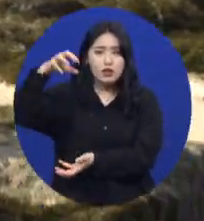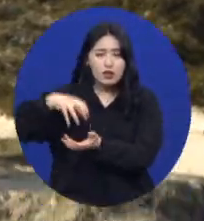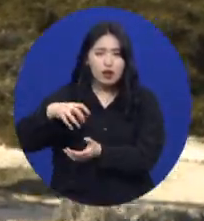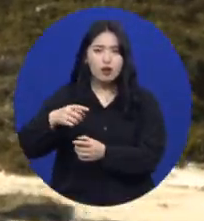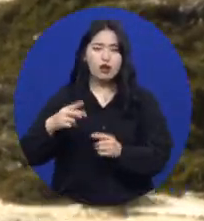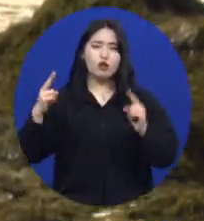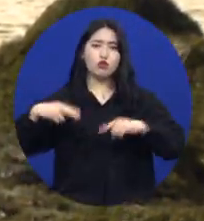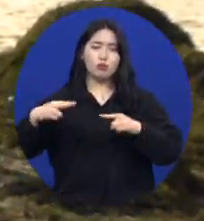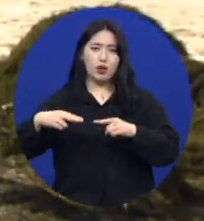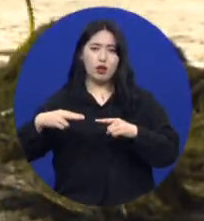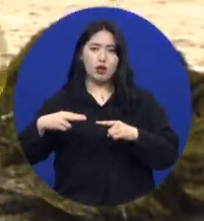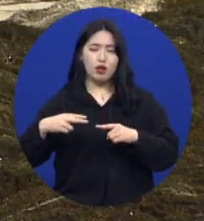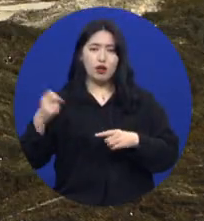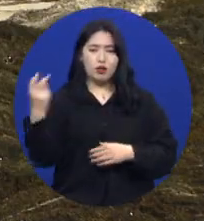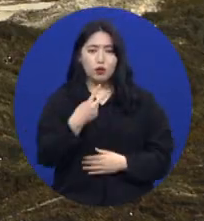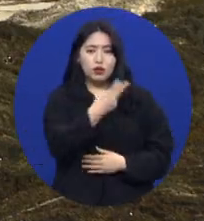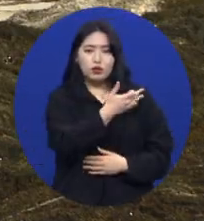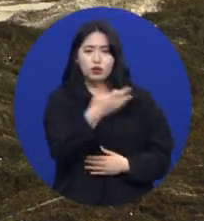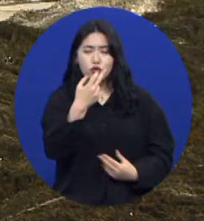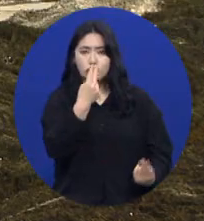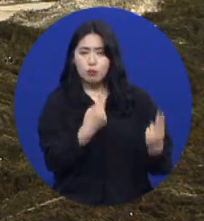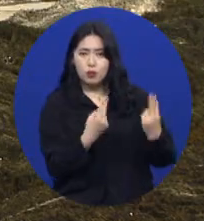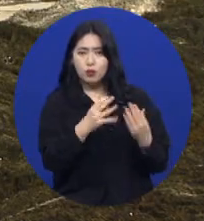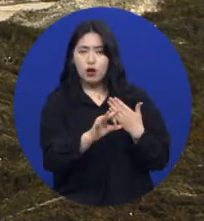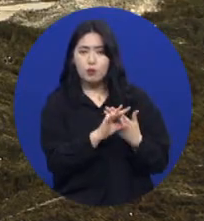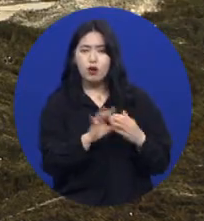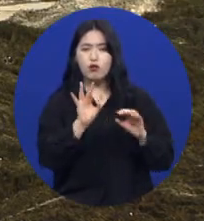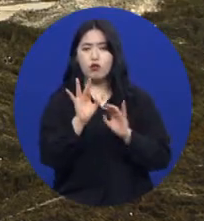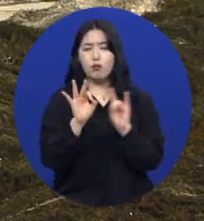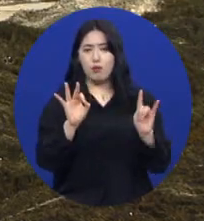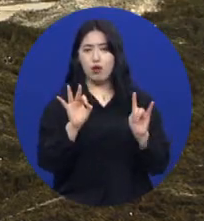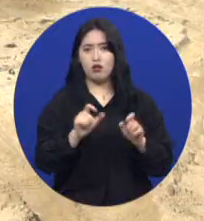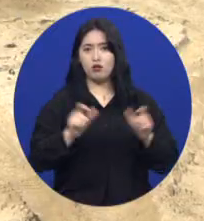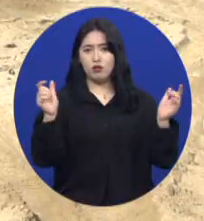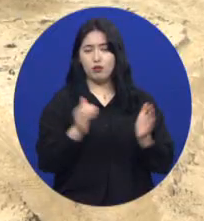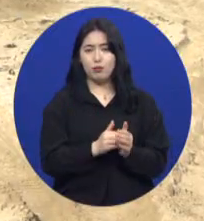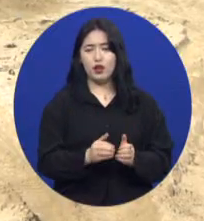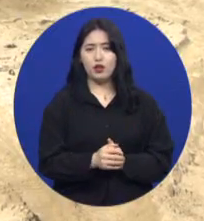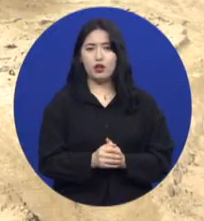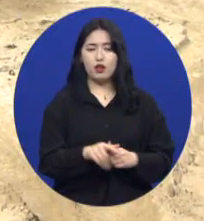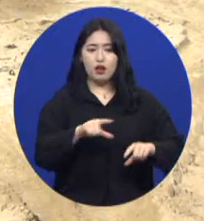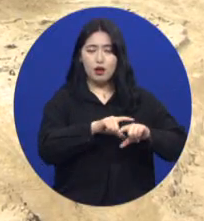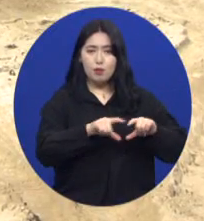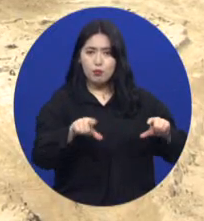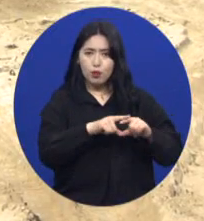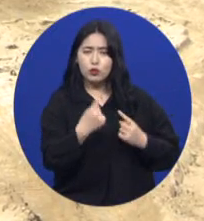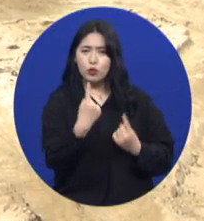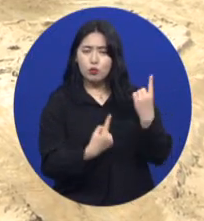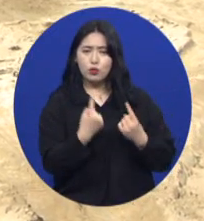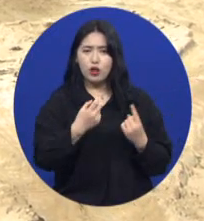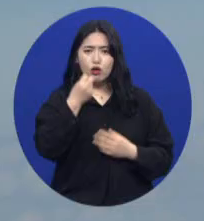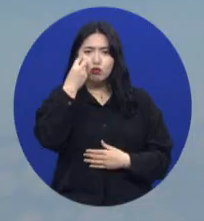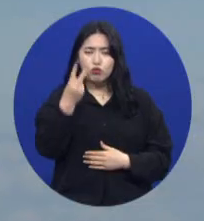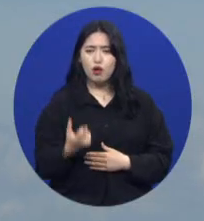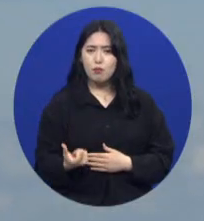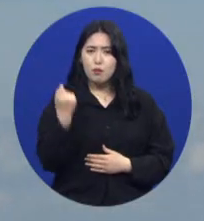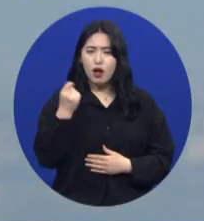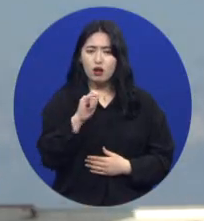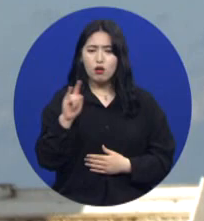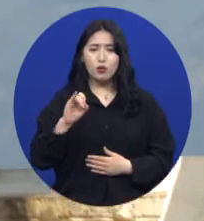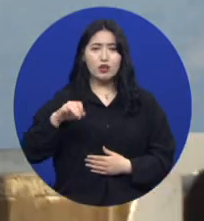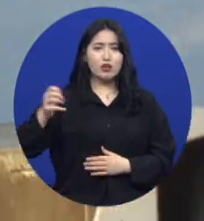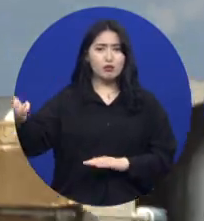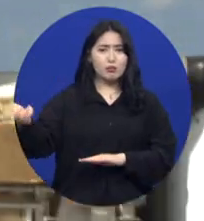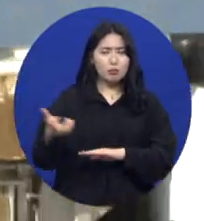짤 정도 2019년 보다는 10배 이상 많습니다 평소보다 두 달 정도 일은 굉 생이 모자 1